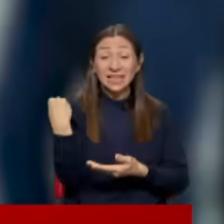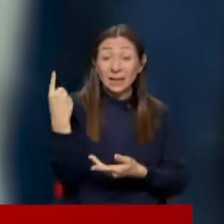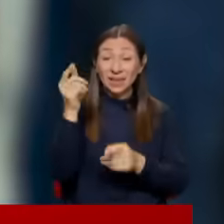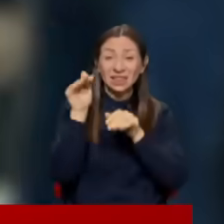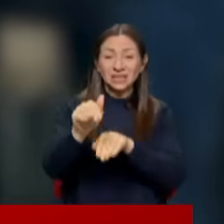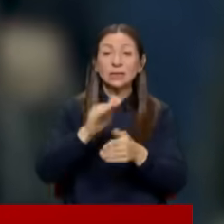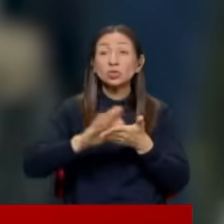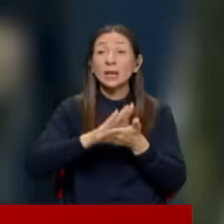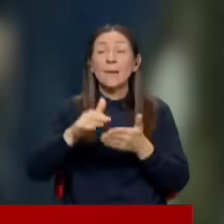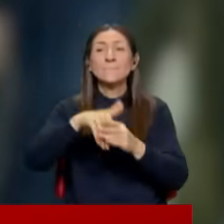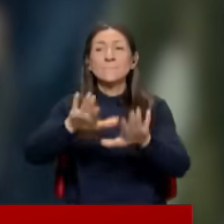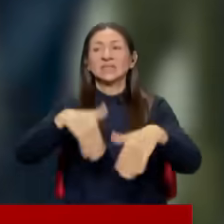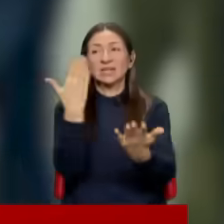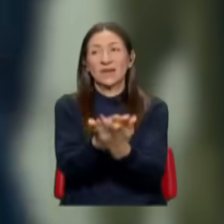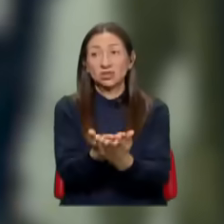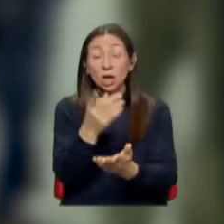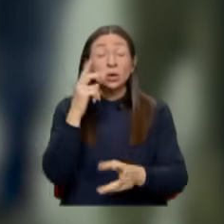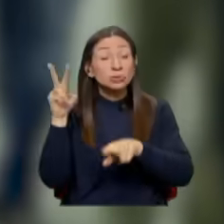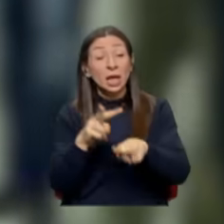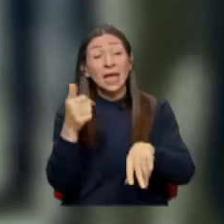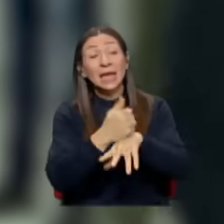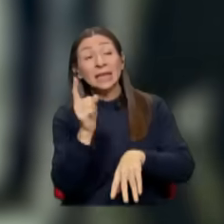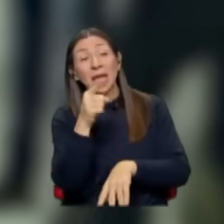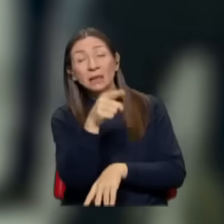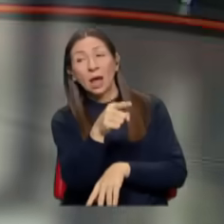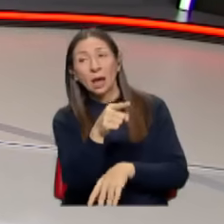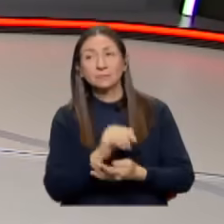destek düzenlemesi mi meclise sunulacak? Gözler iktidarda.